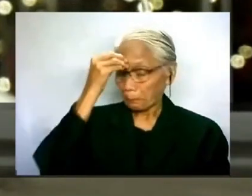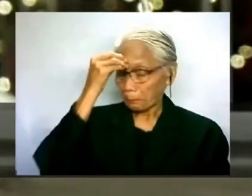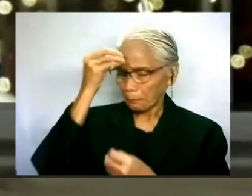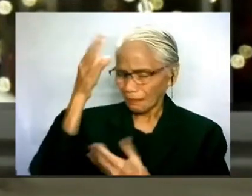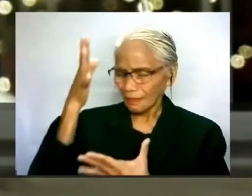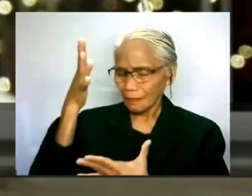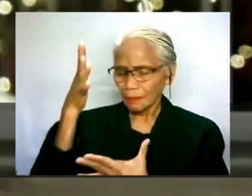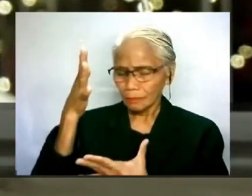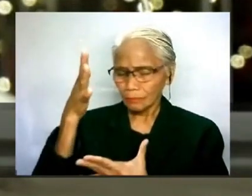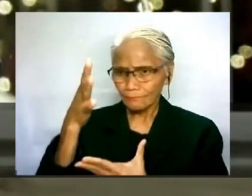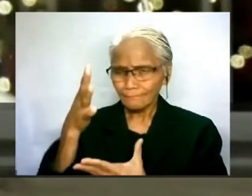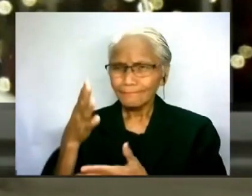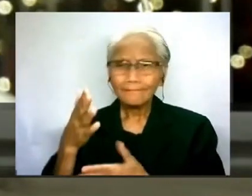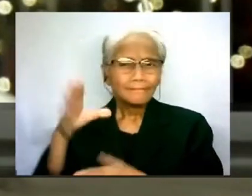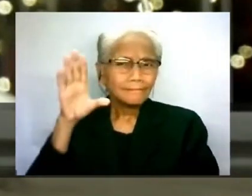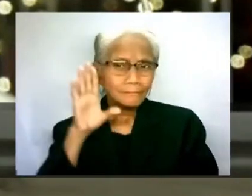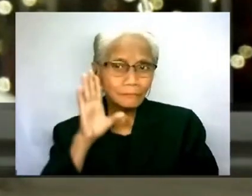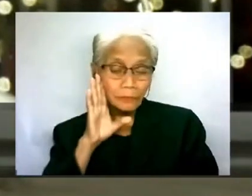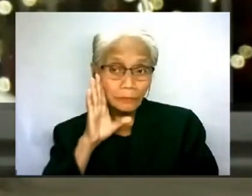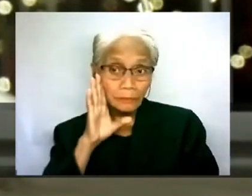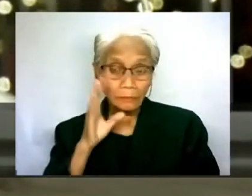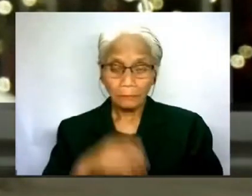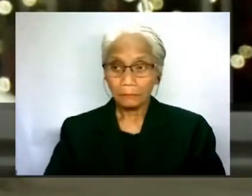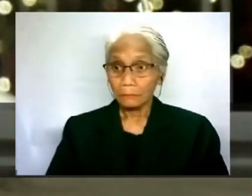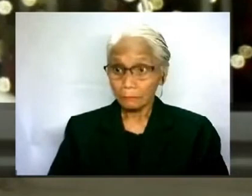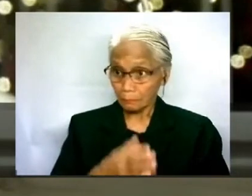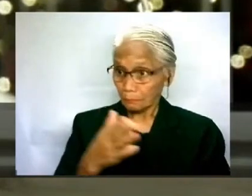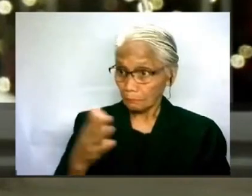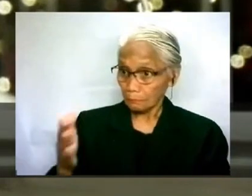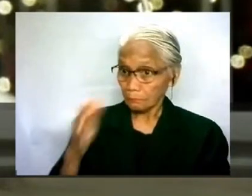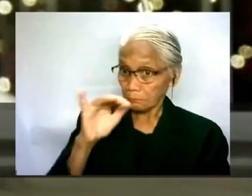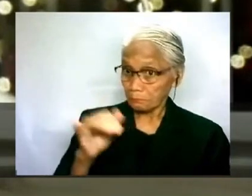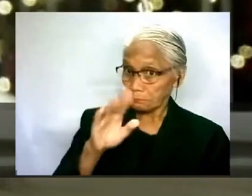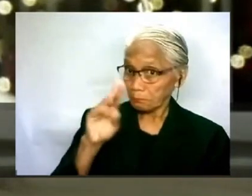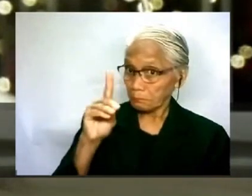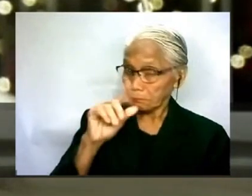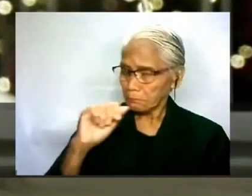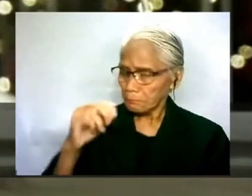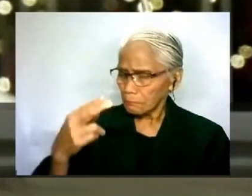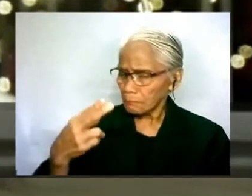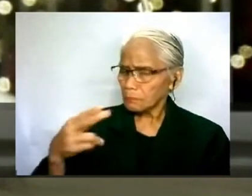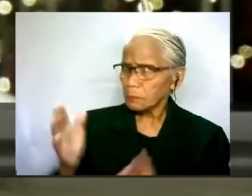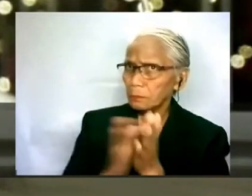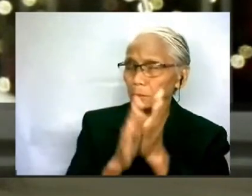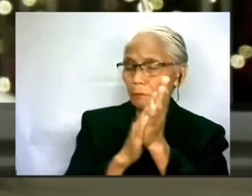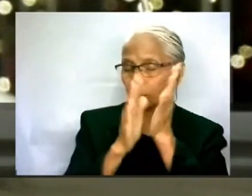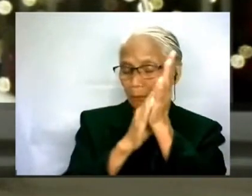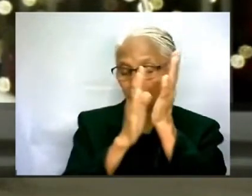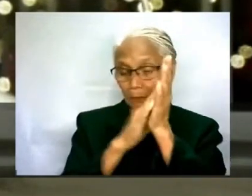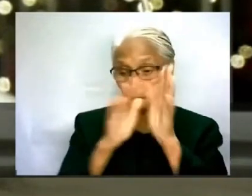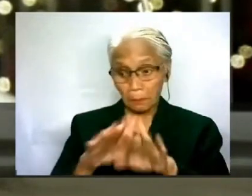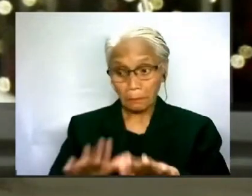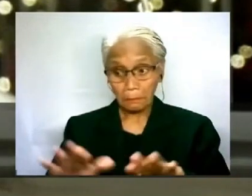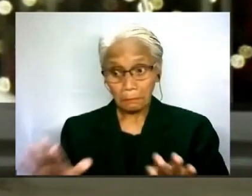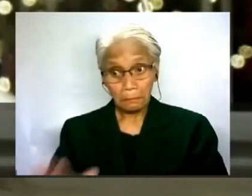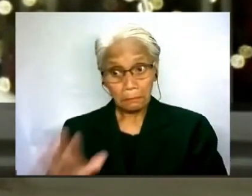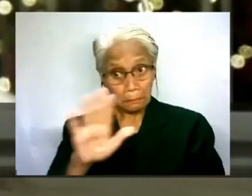dinggin. Ikaw, Huda, ay papupurihan niyong mga anak ng ina mong